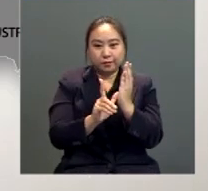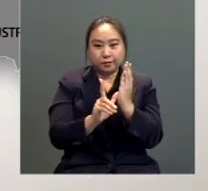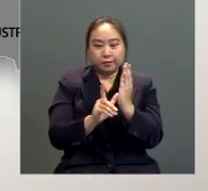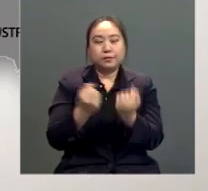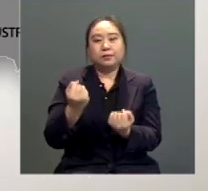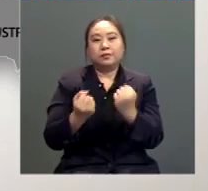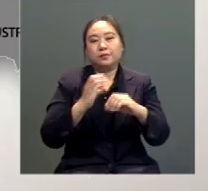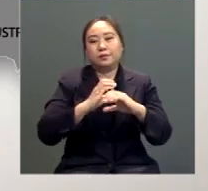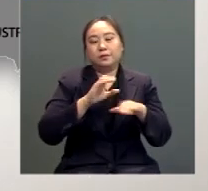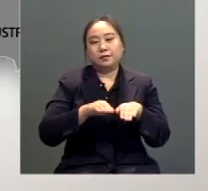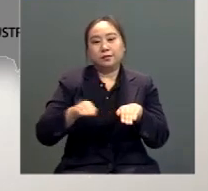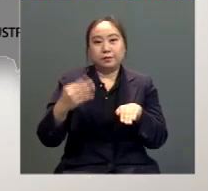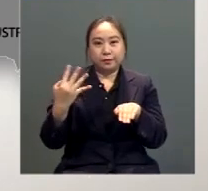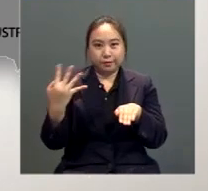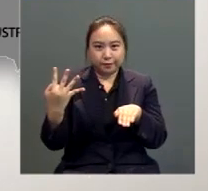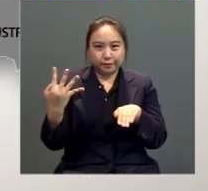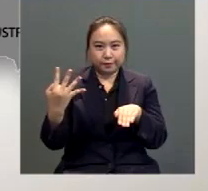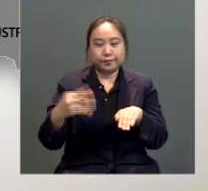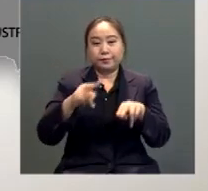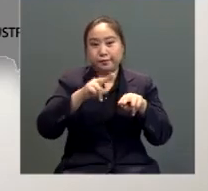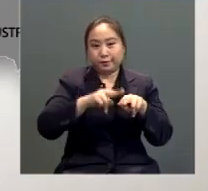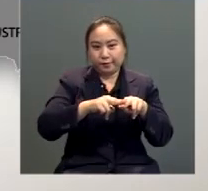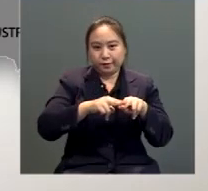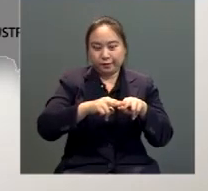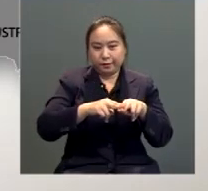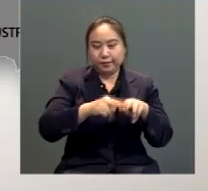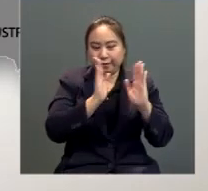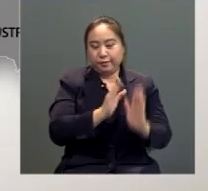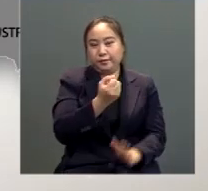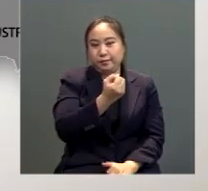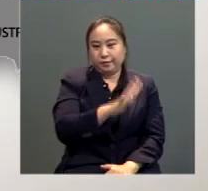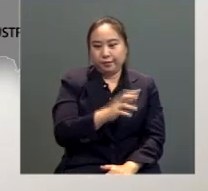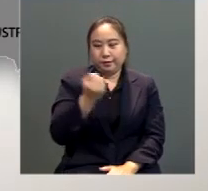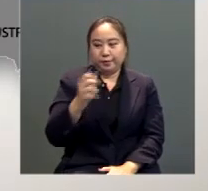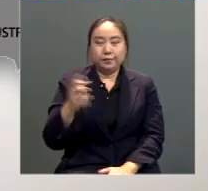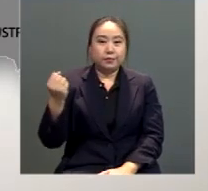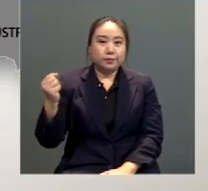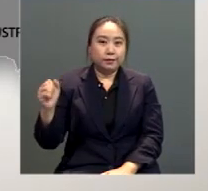คนได้เดินทางไปที่โรงแรมเอนบาสซาเดอร์ซิตี้จอมเทียนจังหวัดชลบุรีเรื่องรถบัสจำนวน4คันจัดที่นั่งเว้นระยะห่างคะละ 15